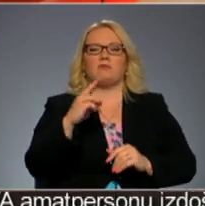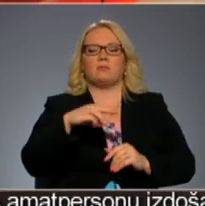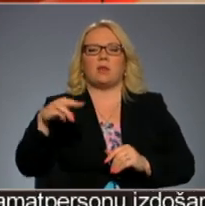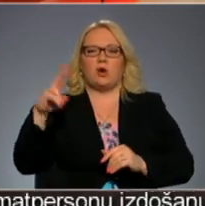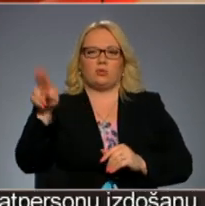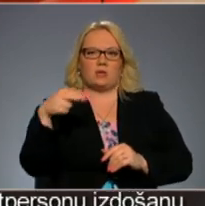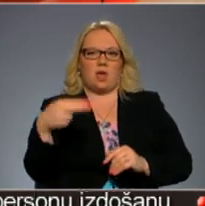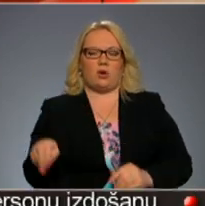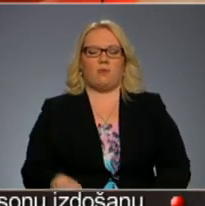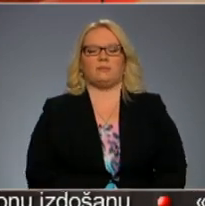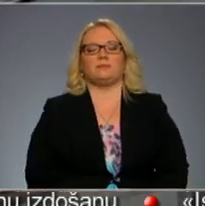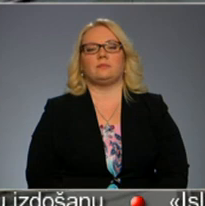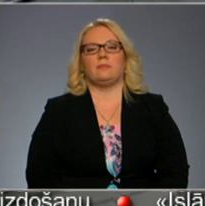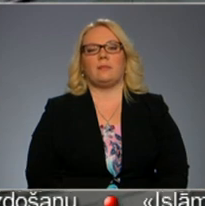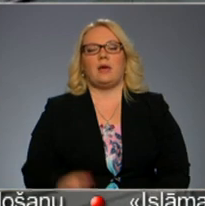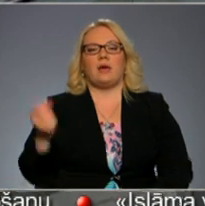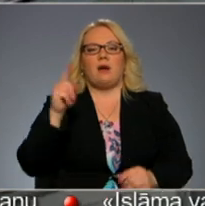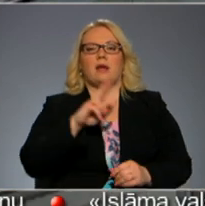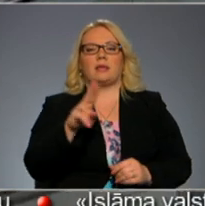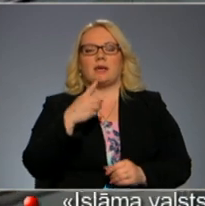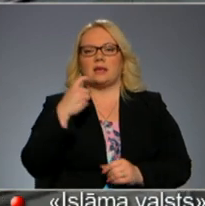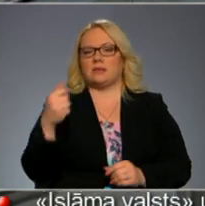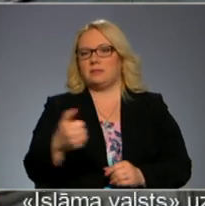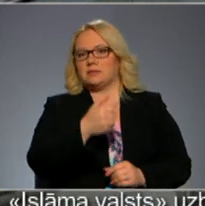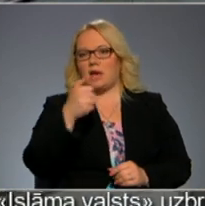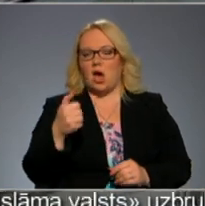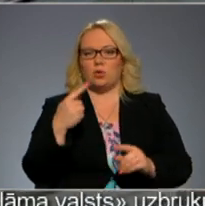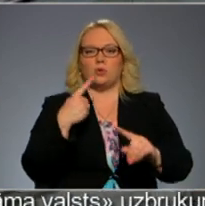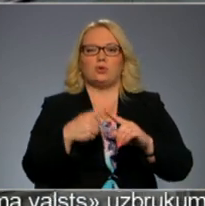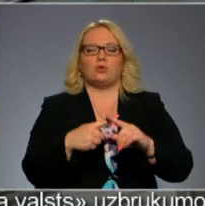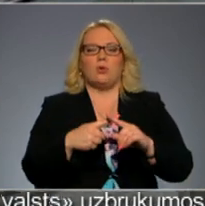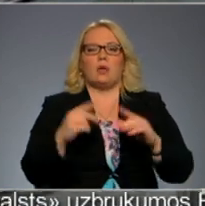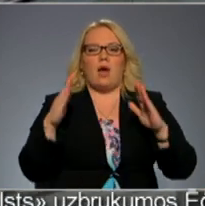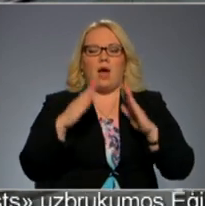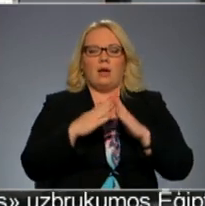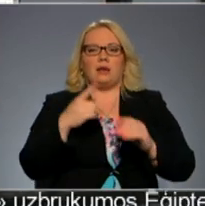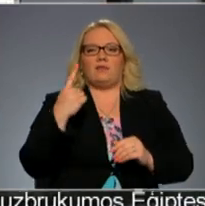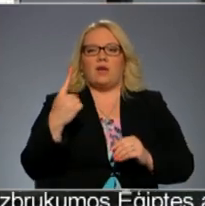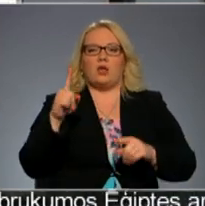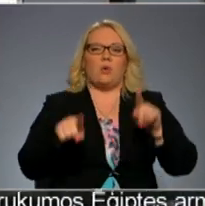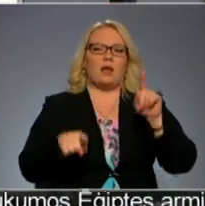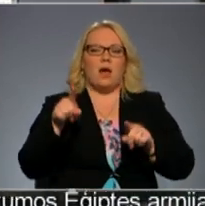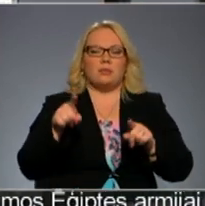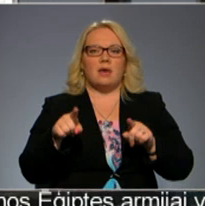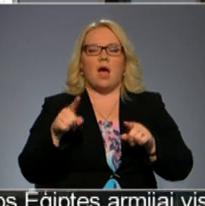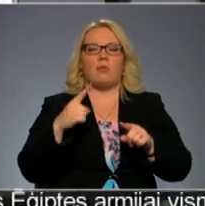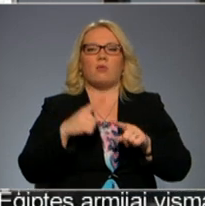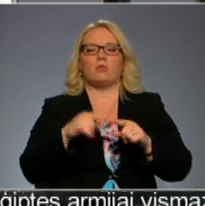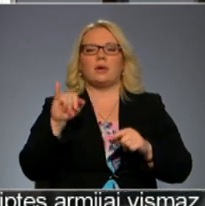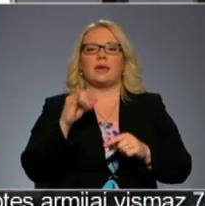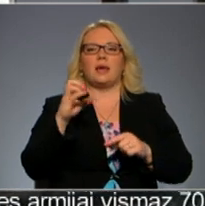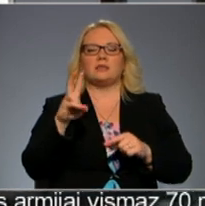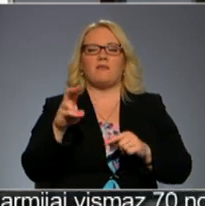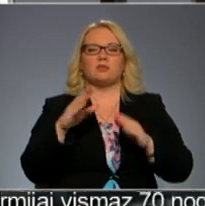TV Spektrs. Vairāk nekā 100 gadus senajā bibliotekas ēkā, kas ir viena no retajām grāfa Pālena Iecavas